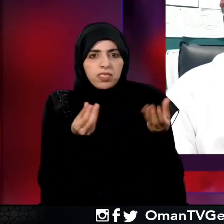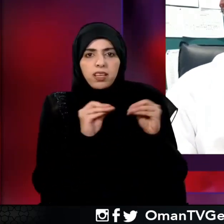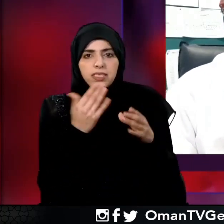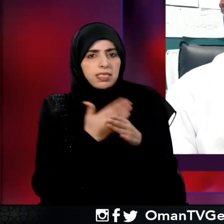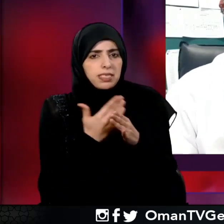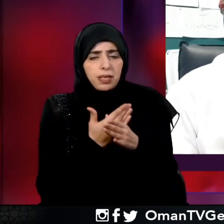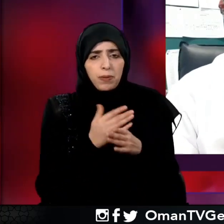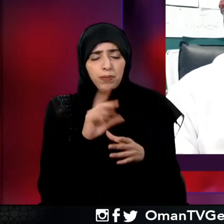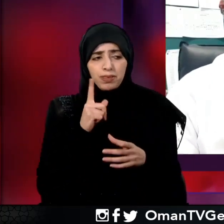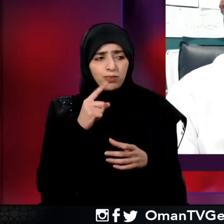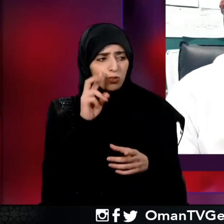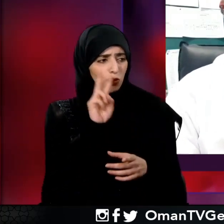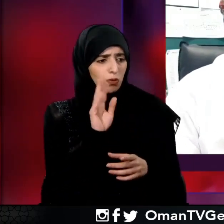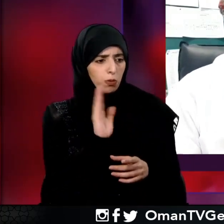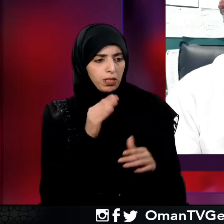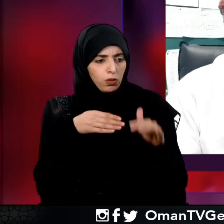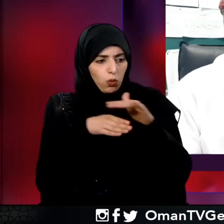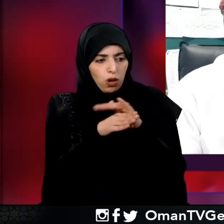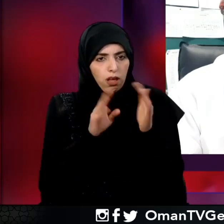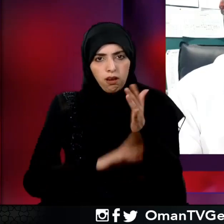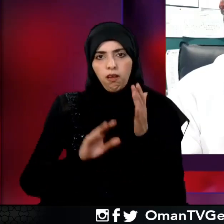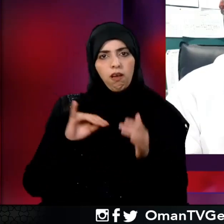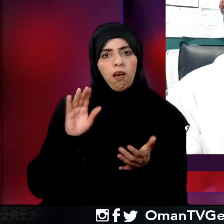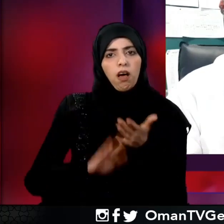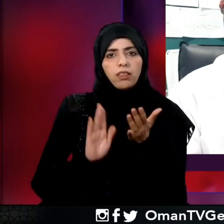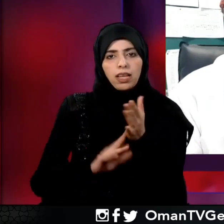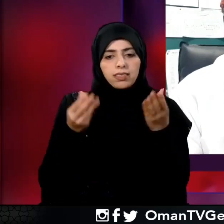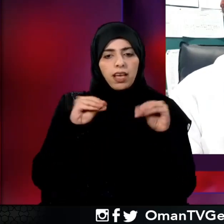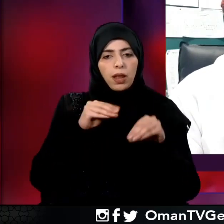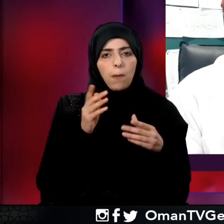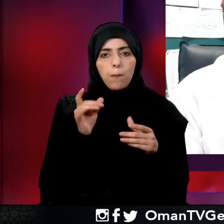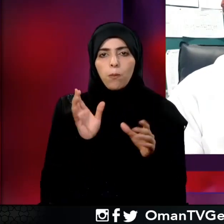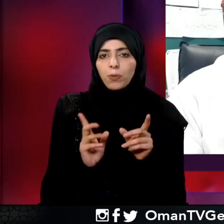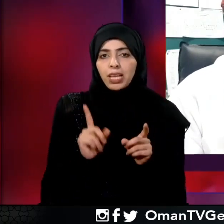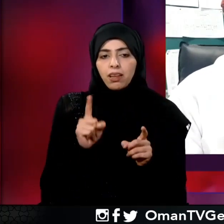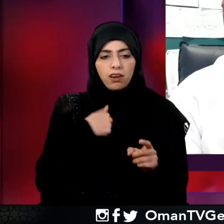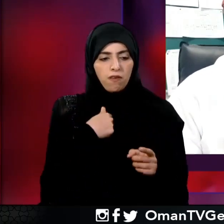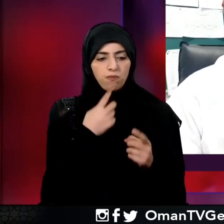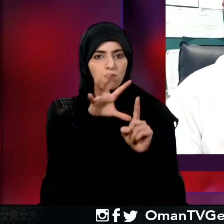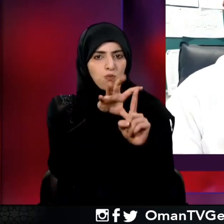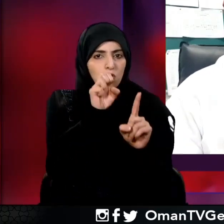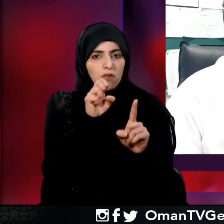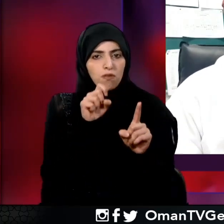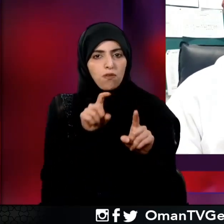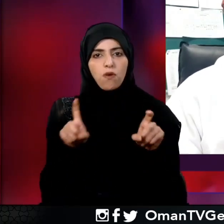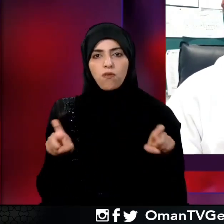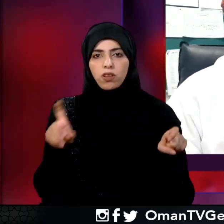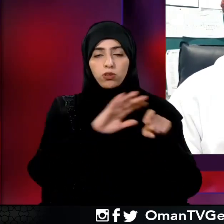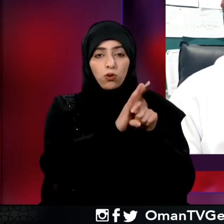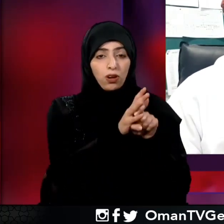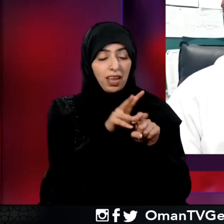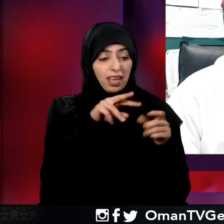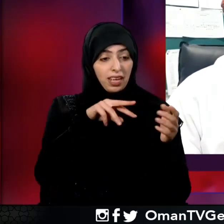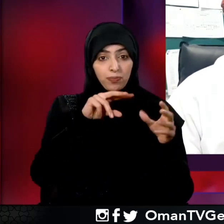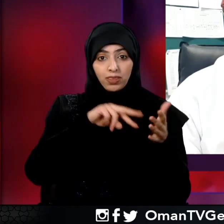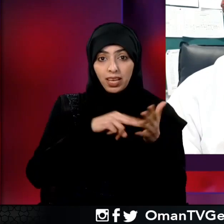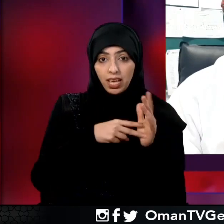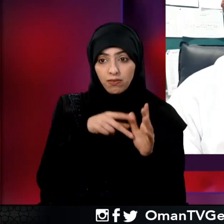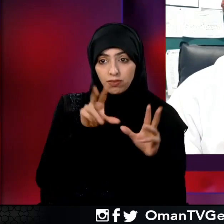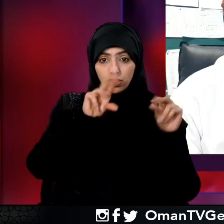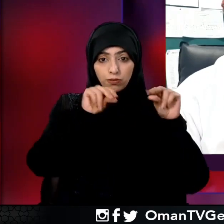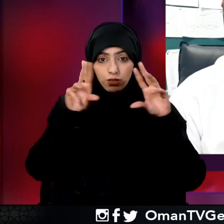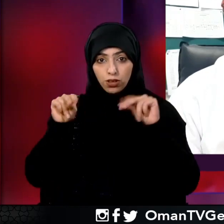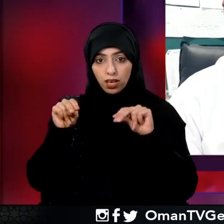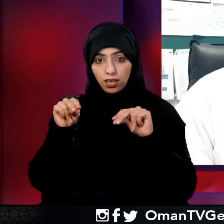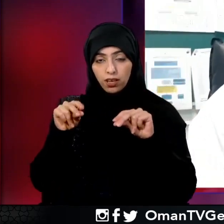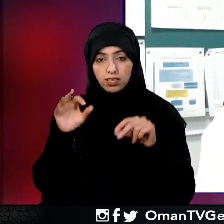المستشفيات بشكل عام، كيف هو إذن الوضع في صلالة وزيارة مستشفى السلطان قابوس بصلالة؟